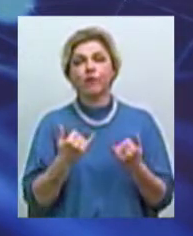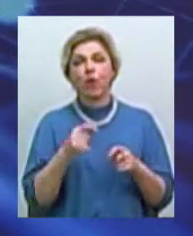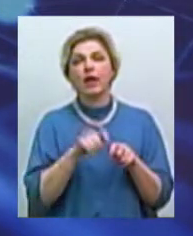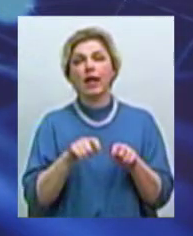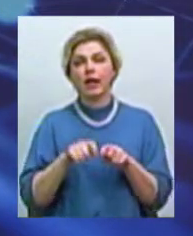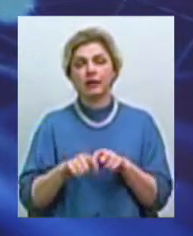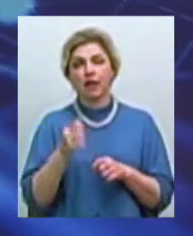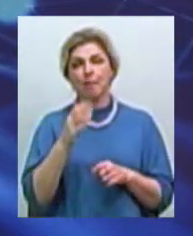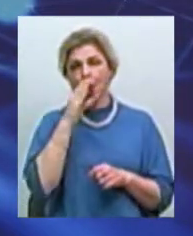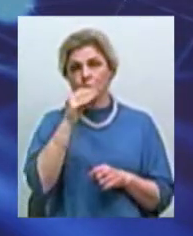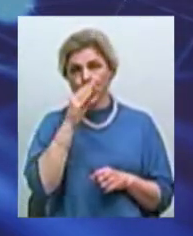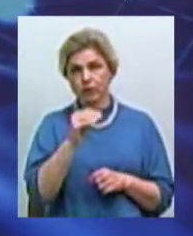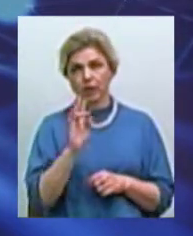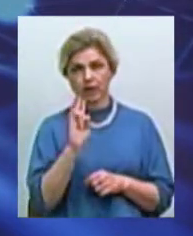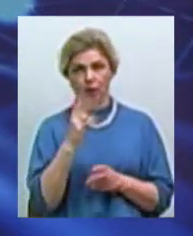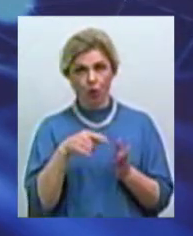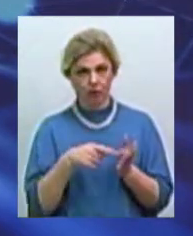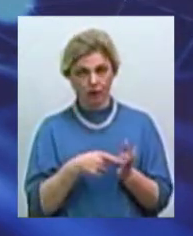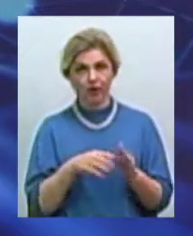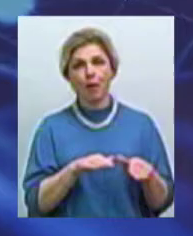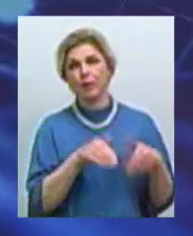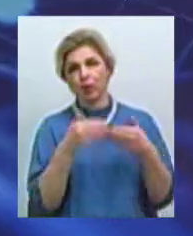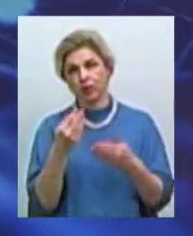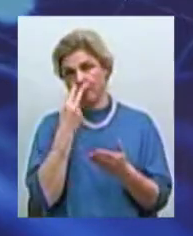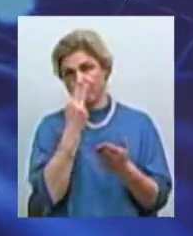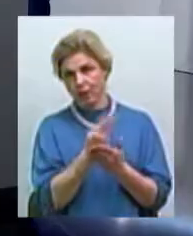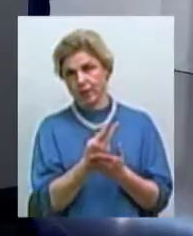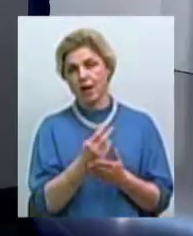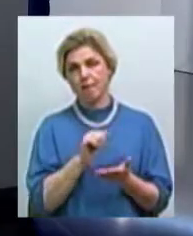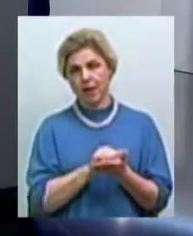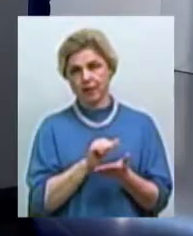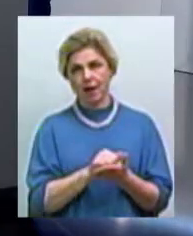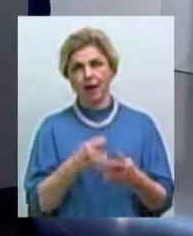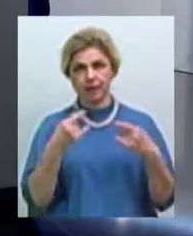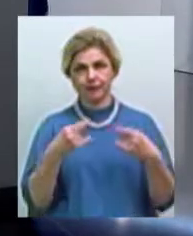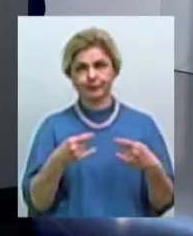перевірки маршрутних таксі в Миколаєві. І я пропоную переглянути їх матеріал.